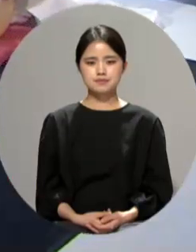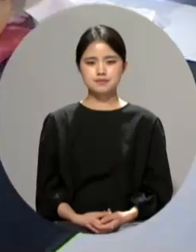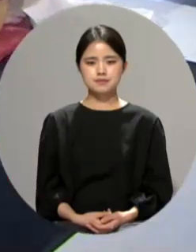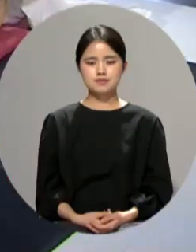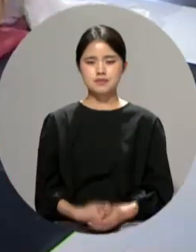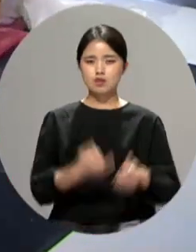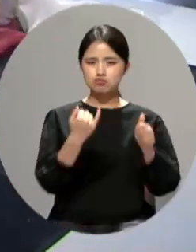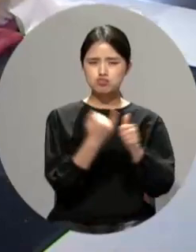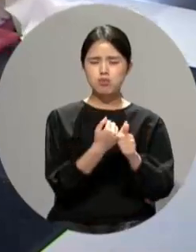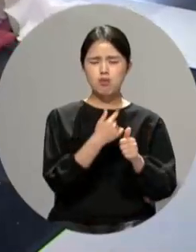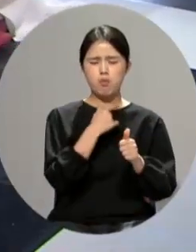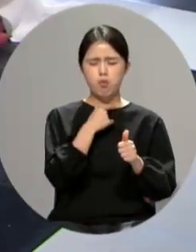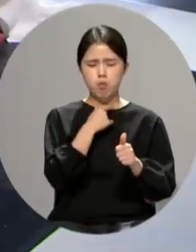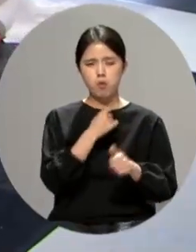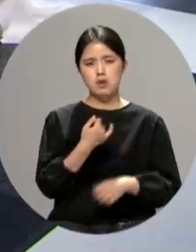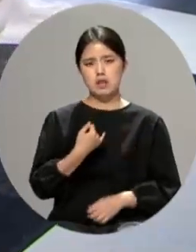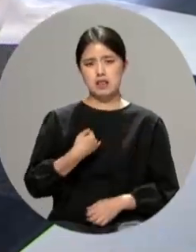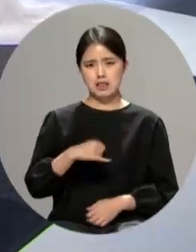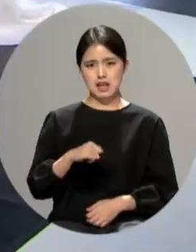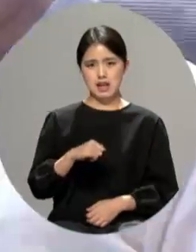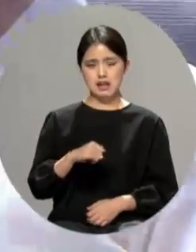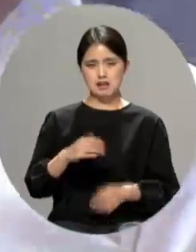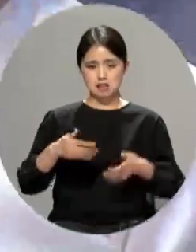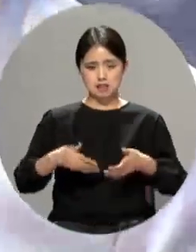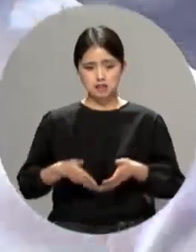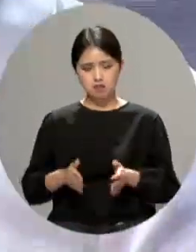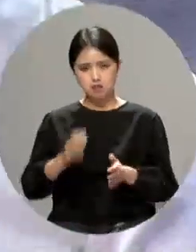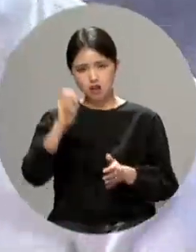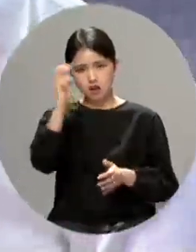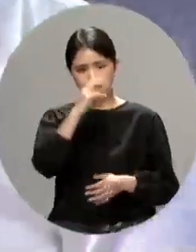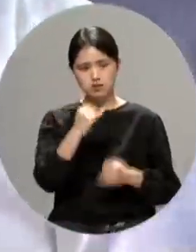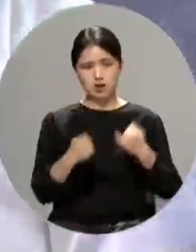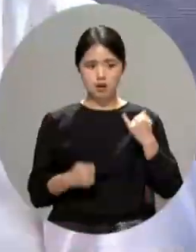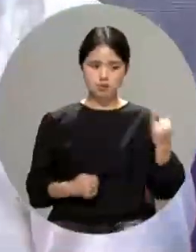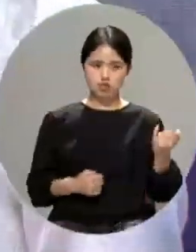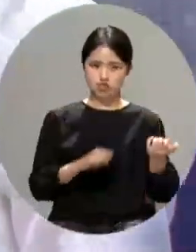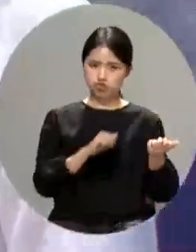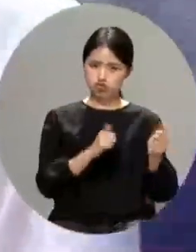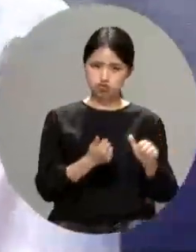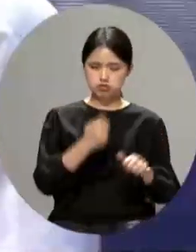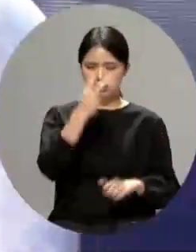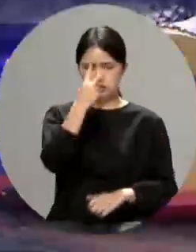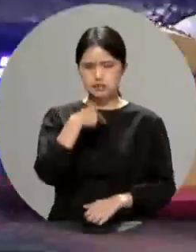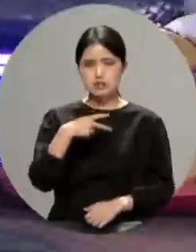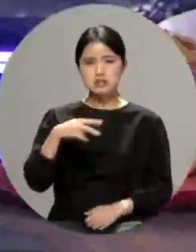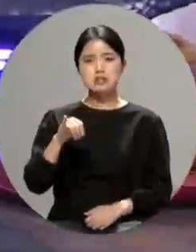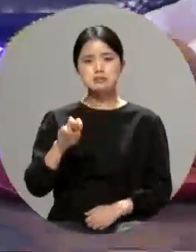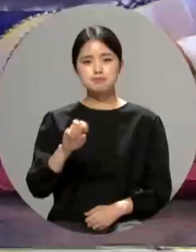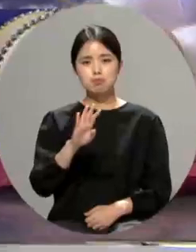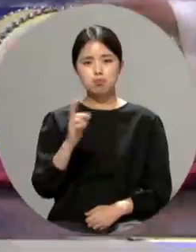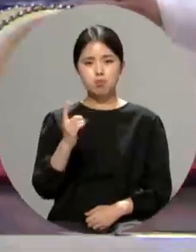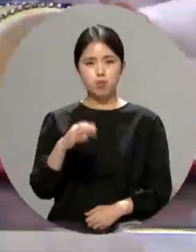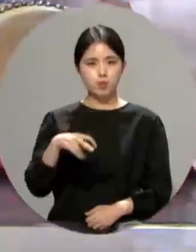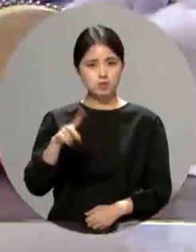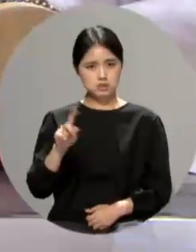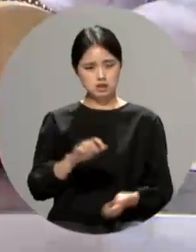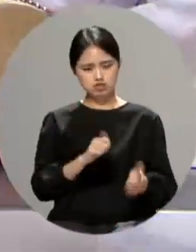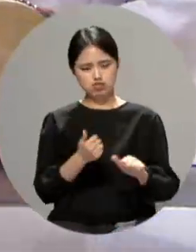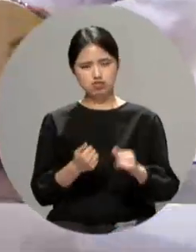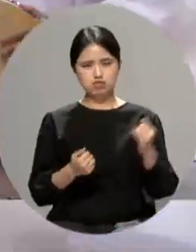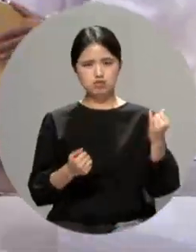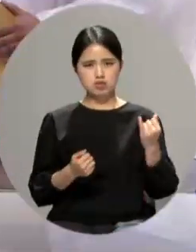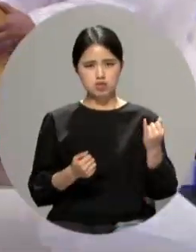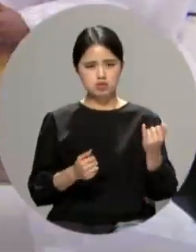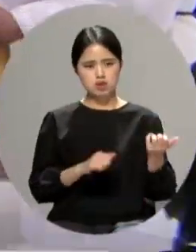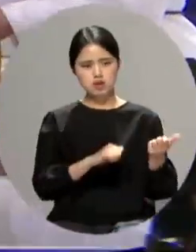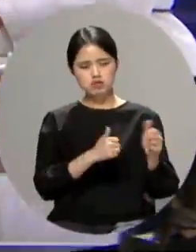부부가 간절히 바랐던 딸 심청이 태어난 뒤 돌연 아내 곽씨 부인을 떠나보낸 심봉사. 숨진 아내를 상여에